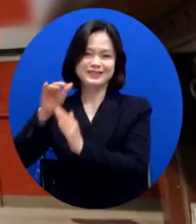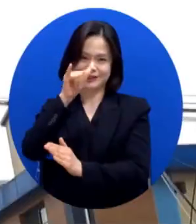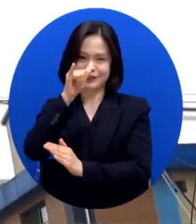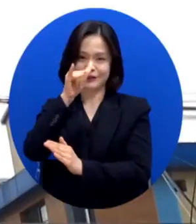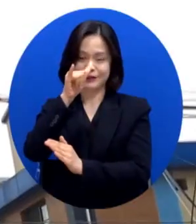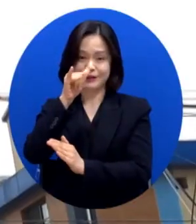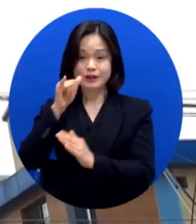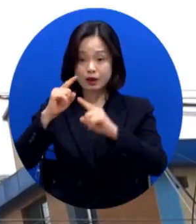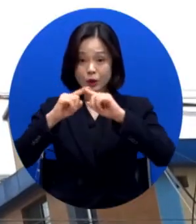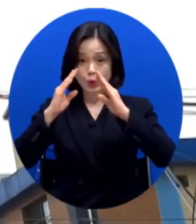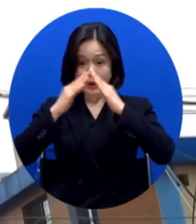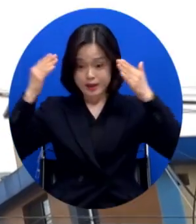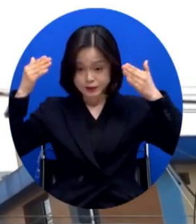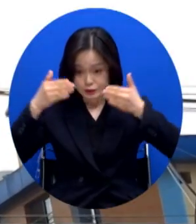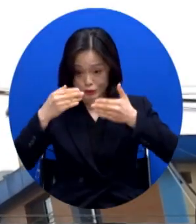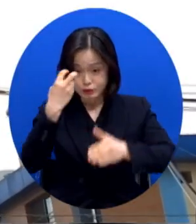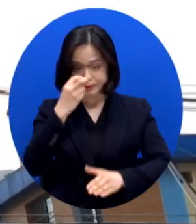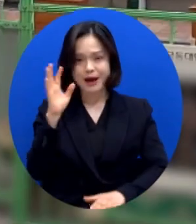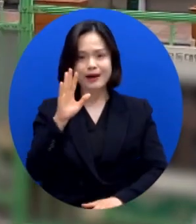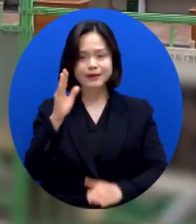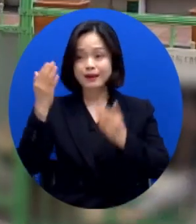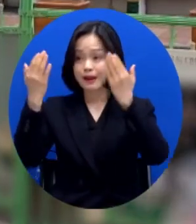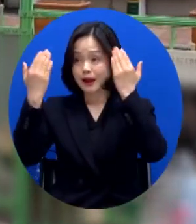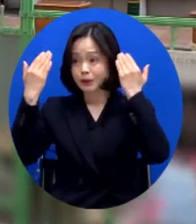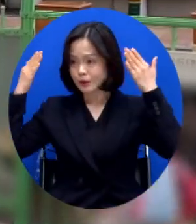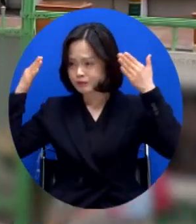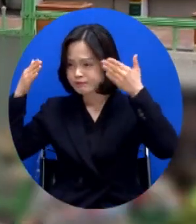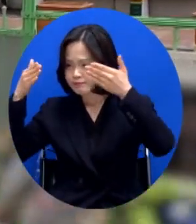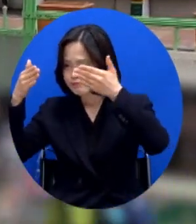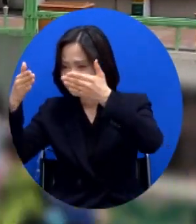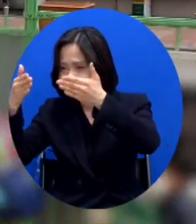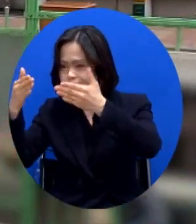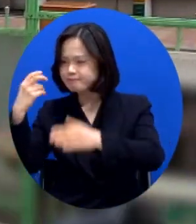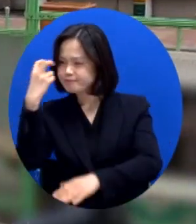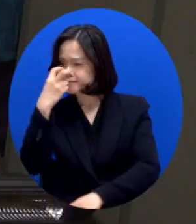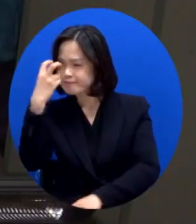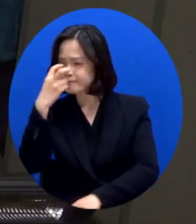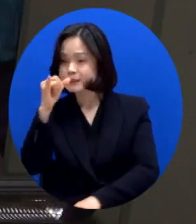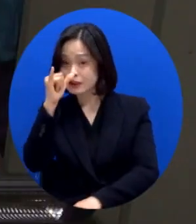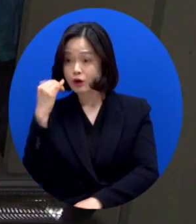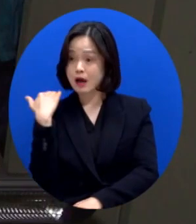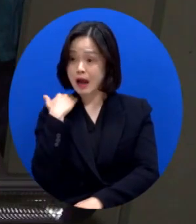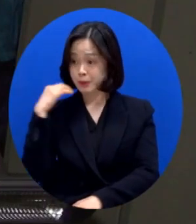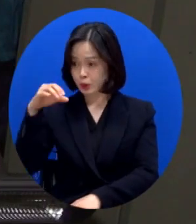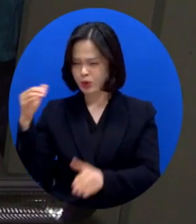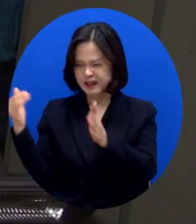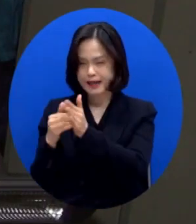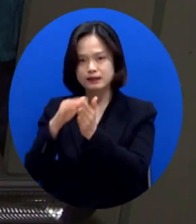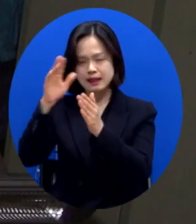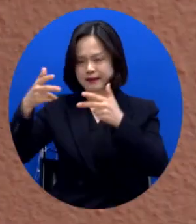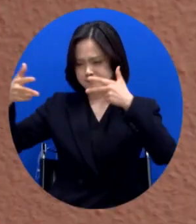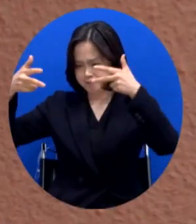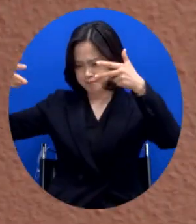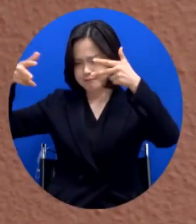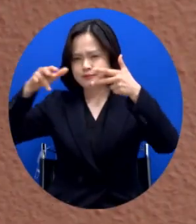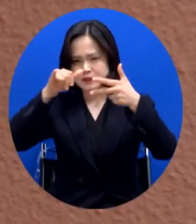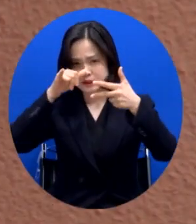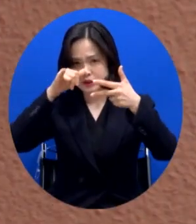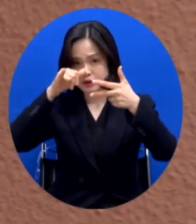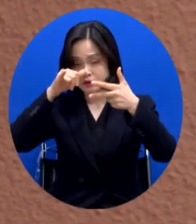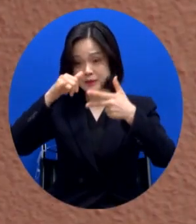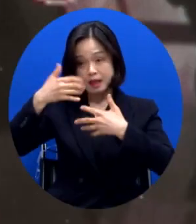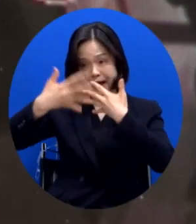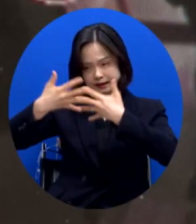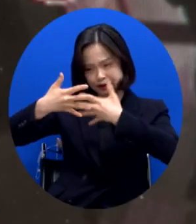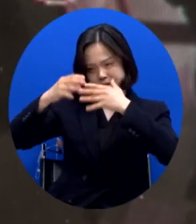방향을 아이들이 주로 다니는 학교 길 쪽으로 설치해 사각지대를 최소화했고 교회 내부에 있는 CCTV 모니터를 통해